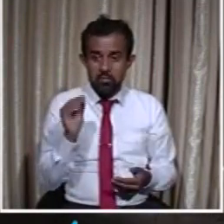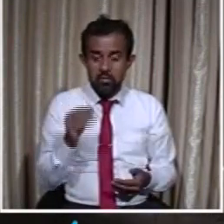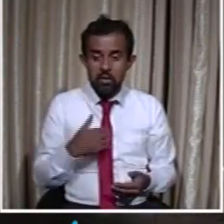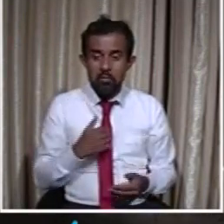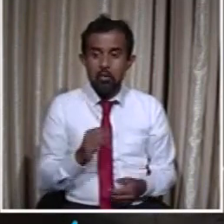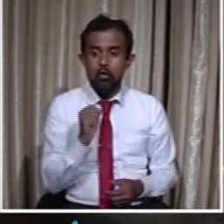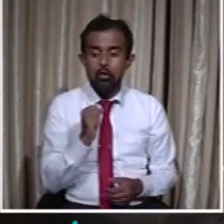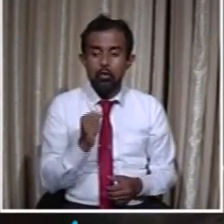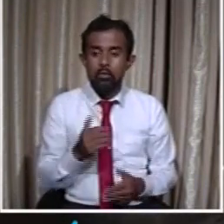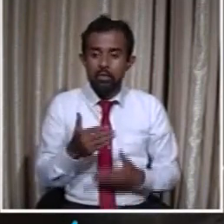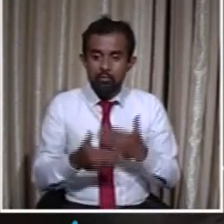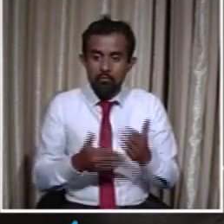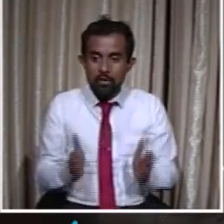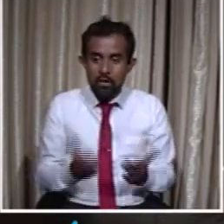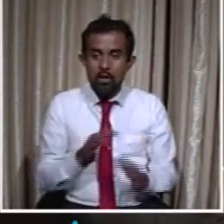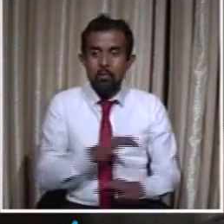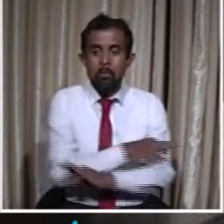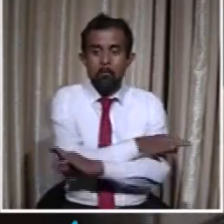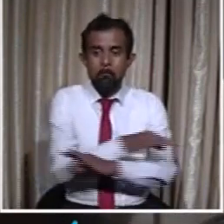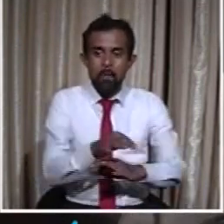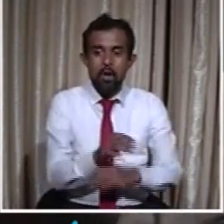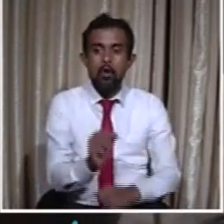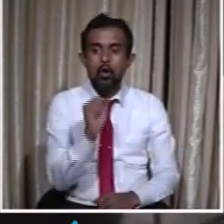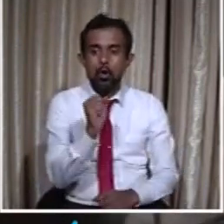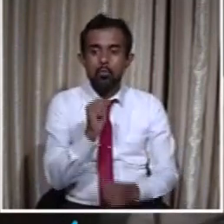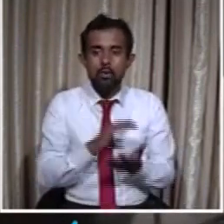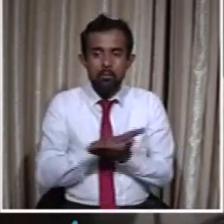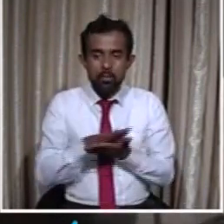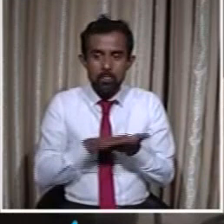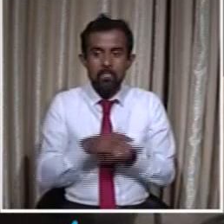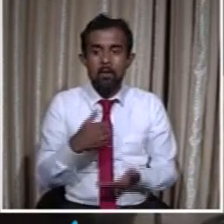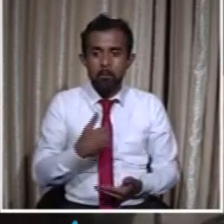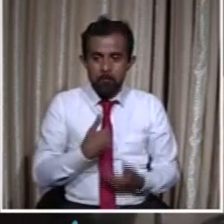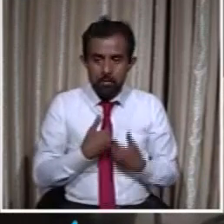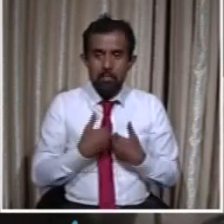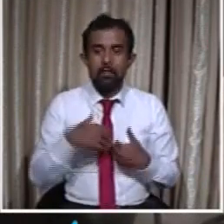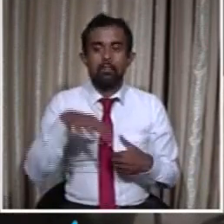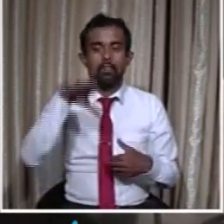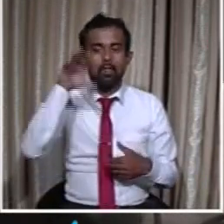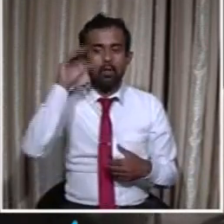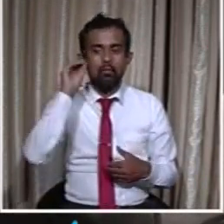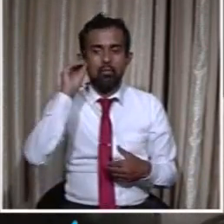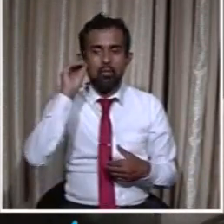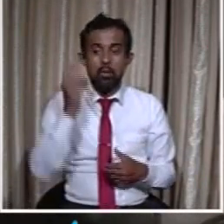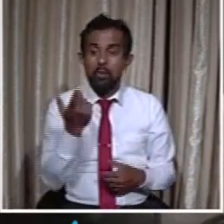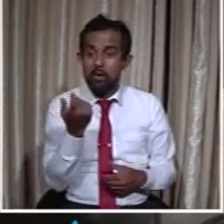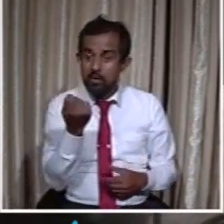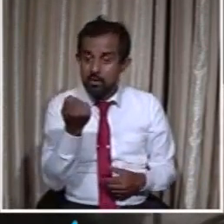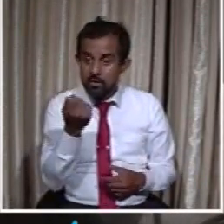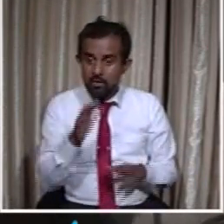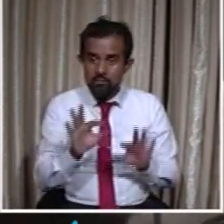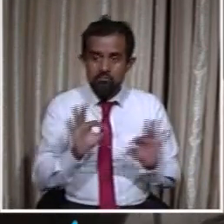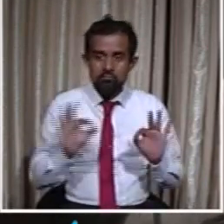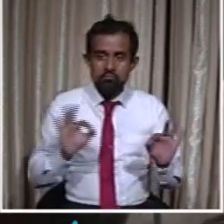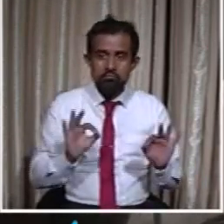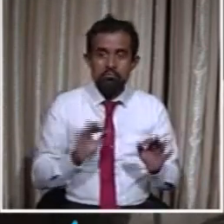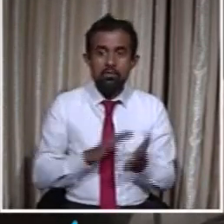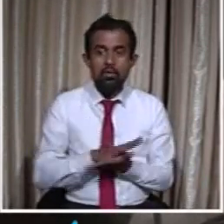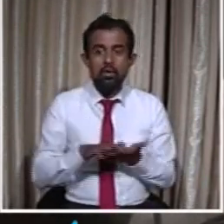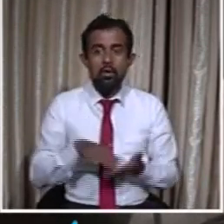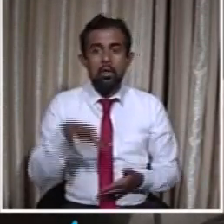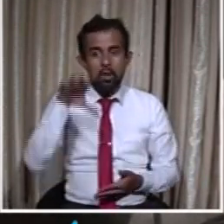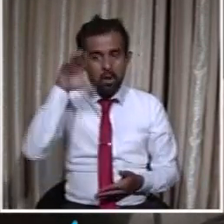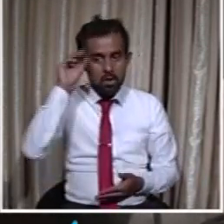அடிப்படையில் ஒரு பொருளாதார கொள்கையோடு சரியான நிதி முகாமைத்துவத்தோடு நாங்கள் பயணித்தால் மாத்திரம்தான் இந்த பொருளாதார நெருக்கடியிலிருந்து